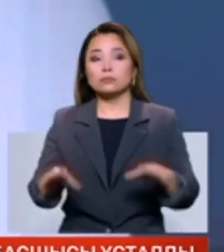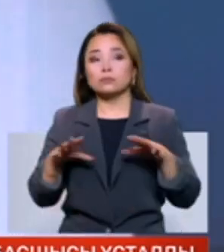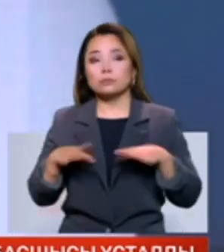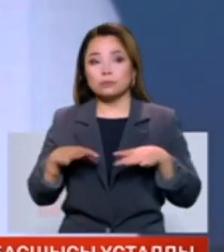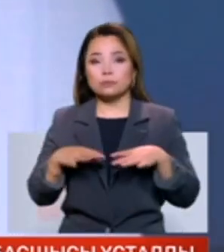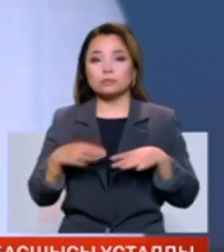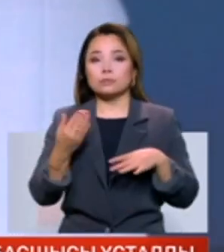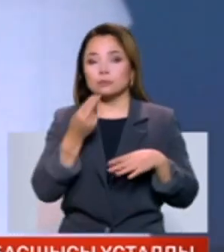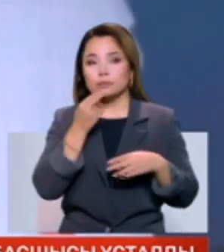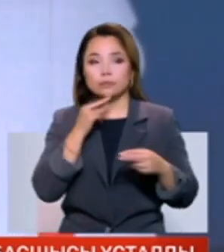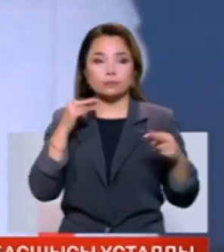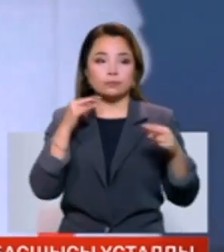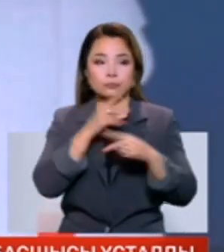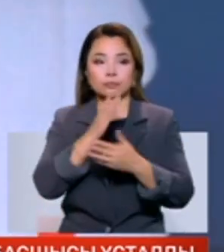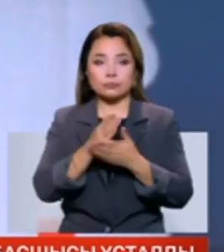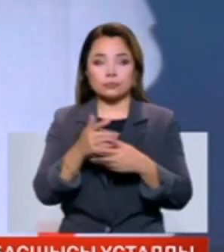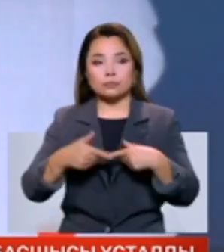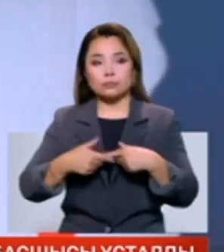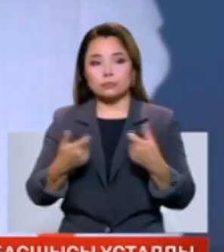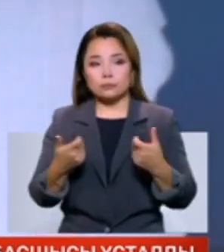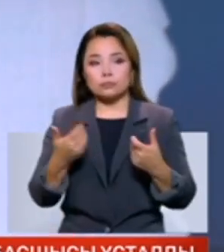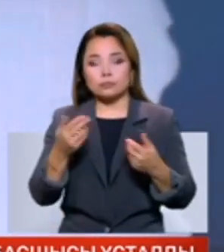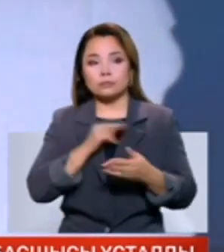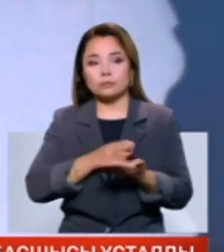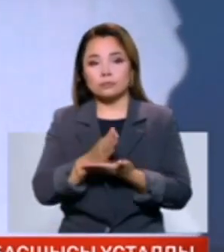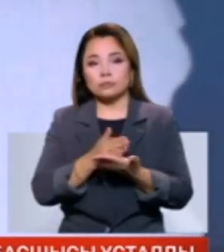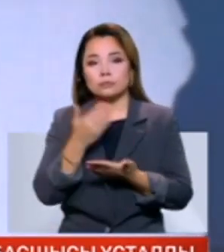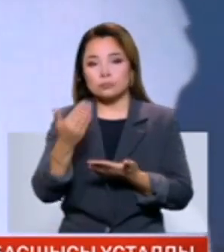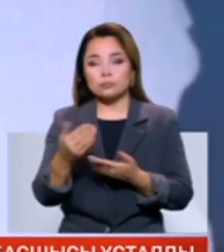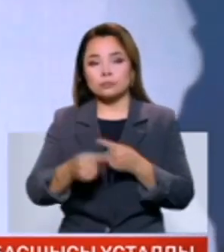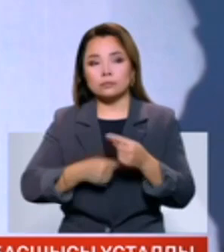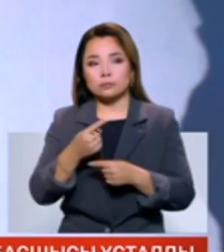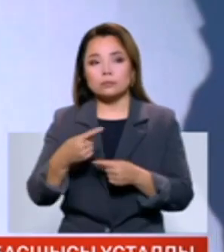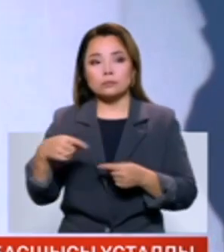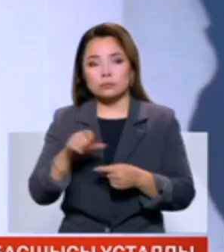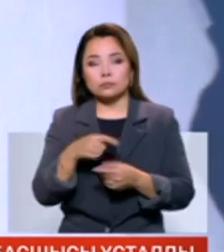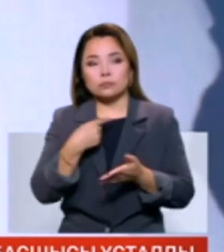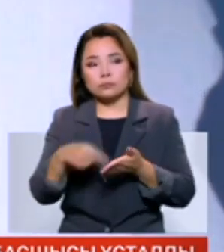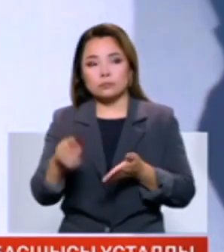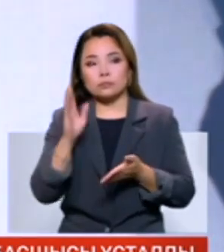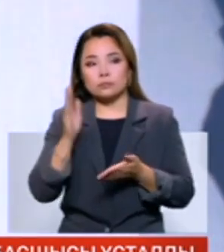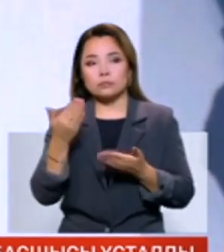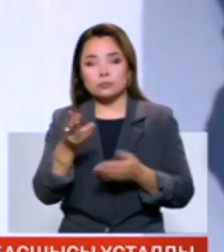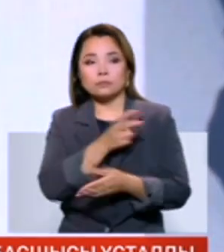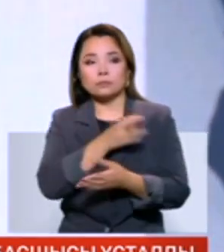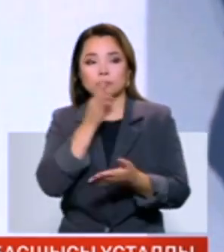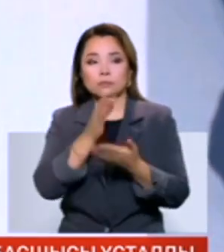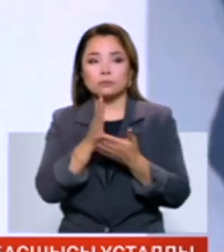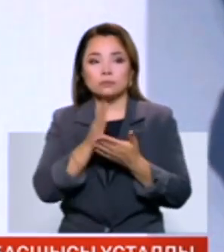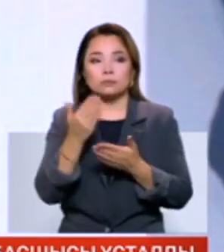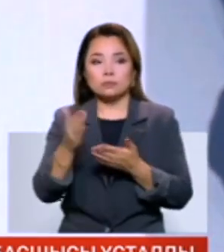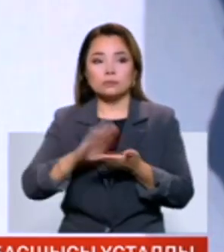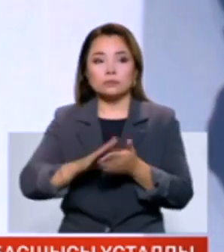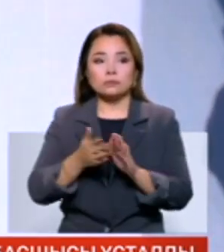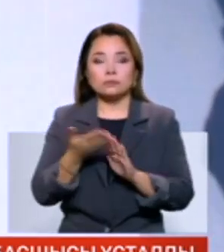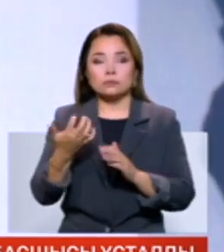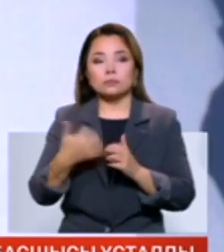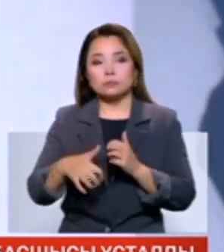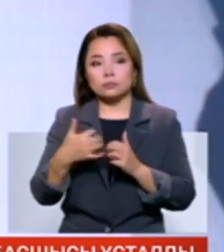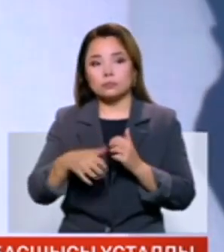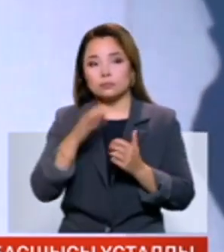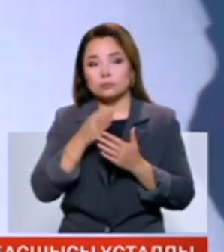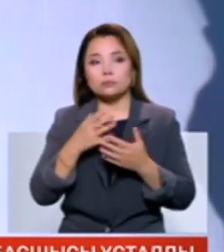Бурабайда астан уланған қонағы қызметкерлері келер аптада ауруханадан шығарылады. Дәргерлердің мәліметінше қазір олардың жағдайы